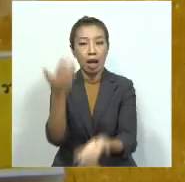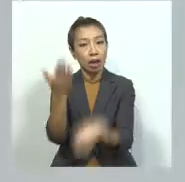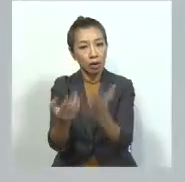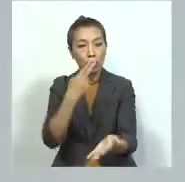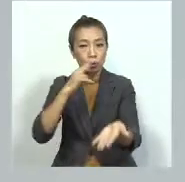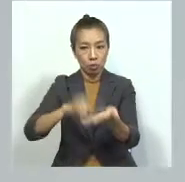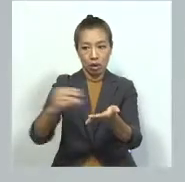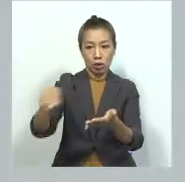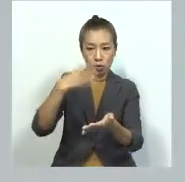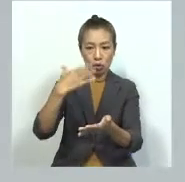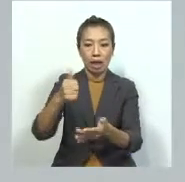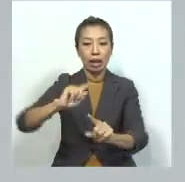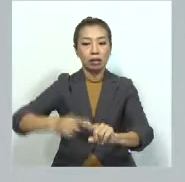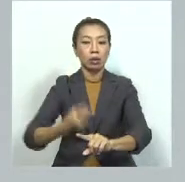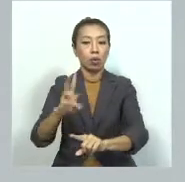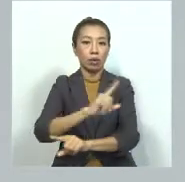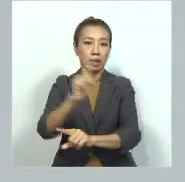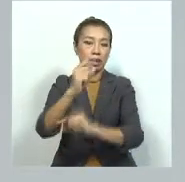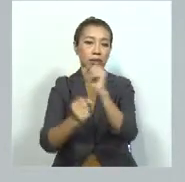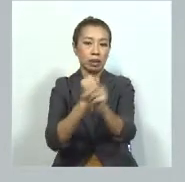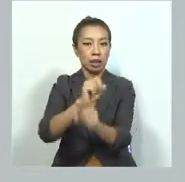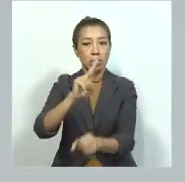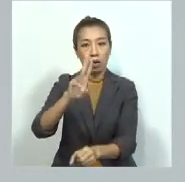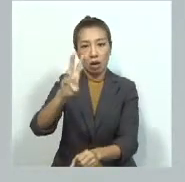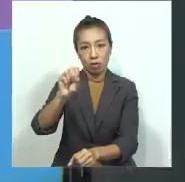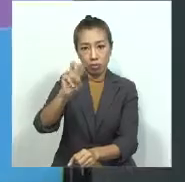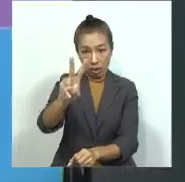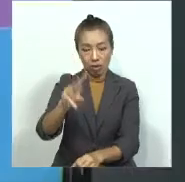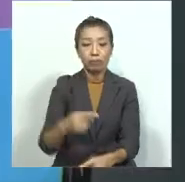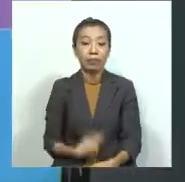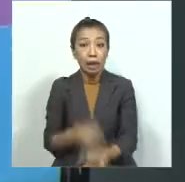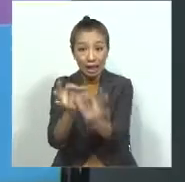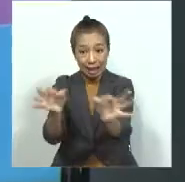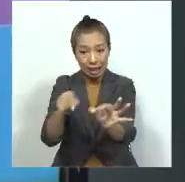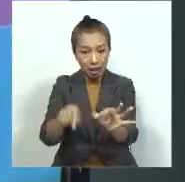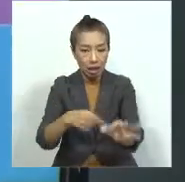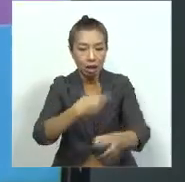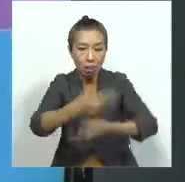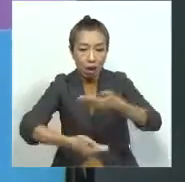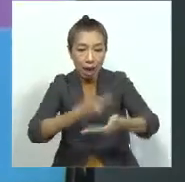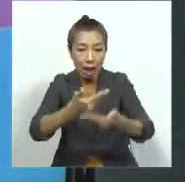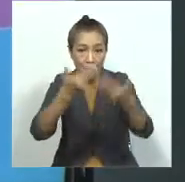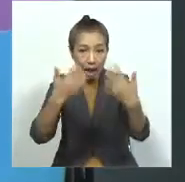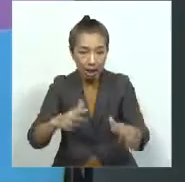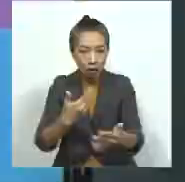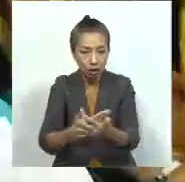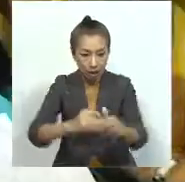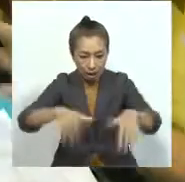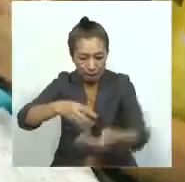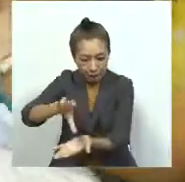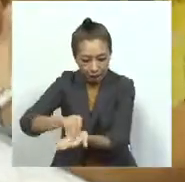ายน2562เป็นต้นไปโดยรายได้จากการจำหน่ายเหรียญที่ระลึกนะครับหลังจากหักค่าใช้จ่ายแล้วเนี่ย